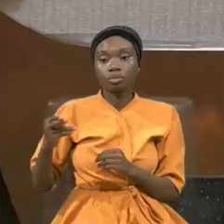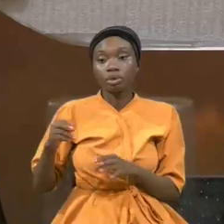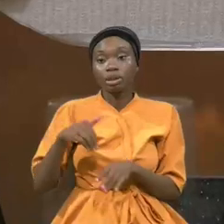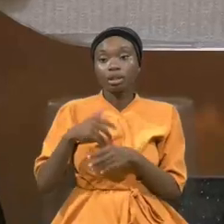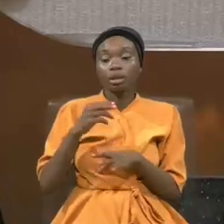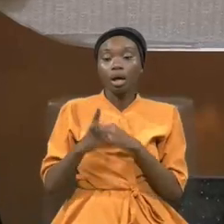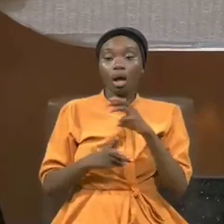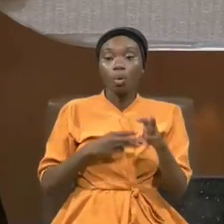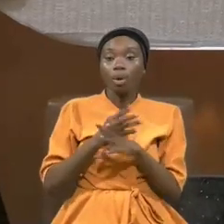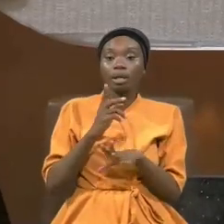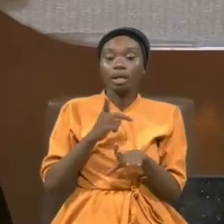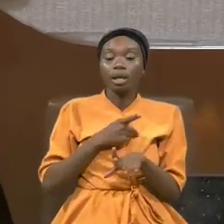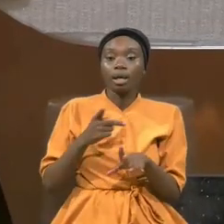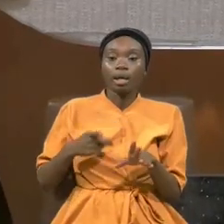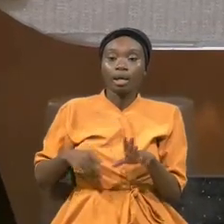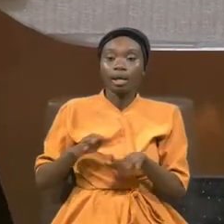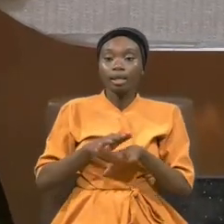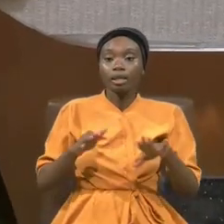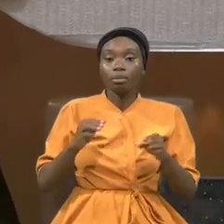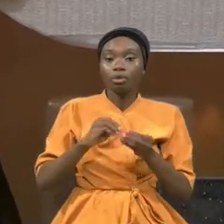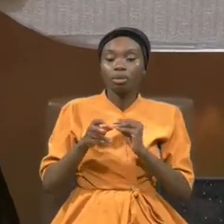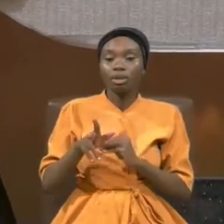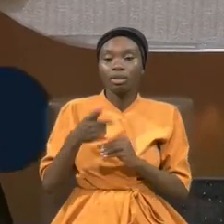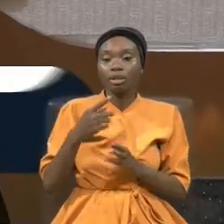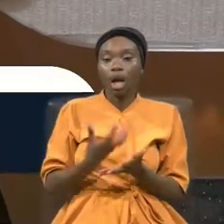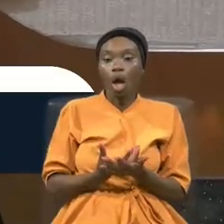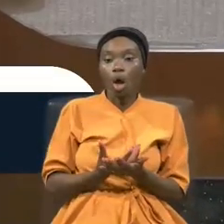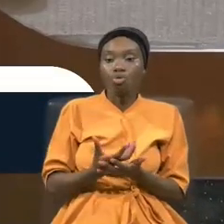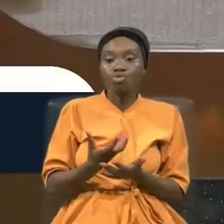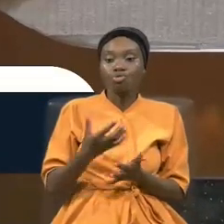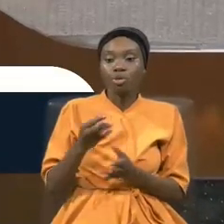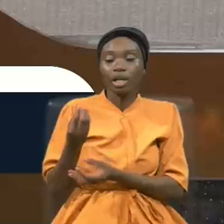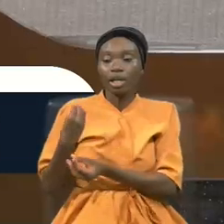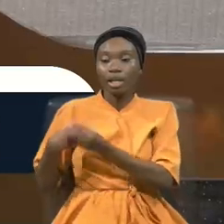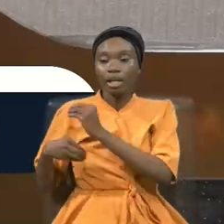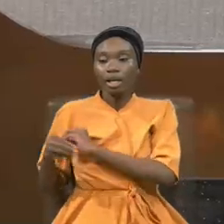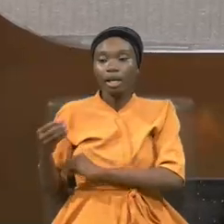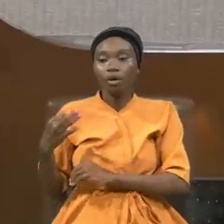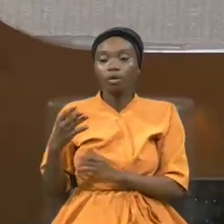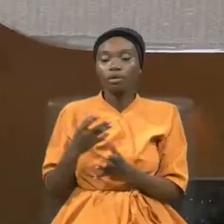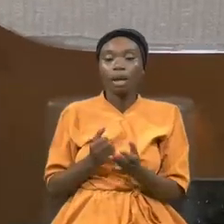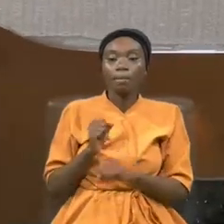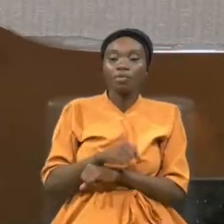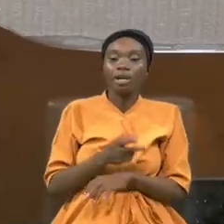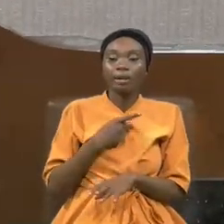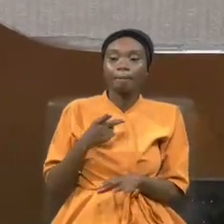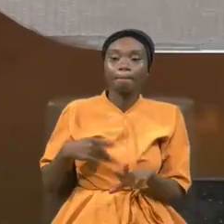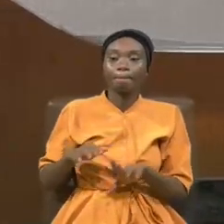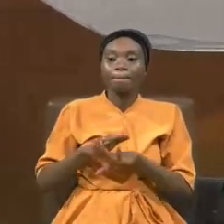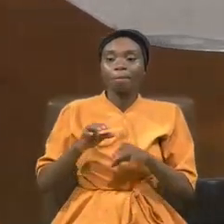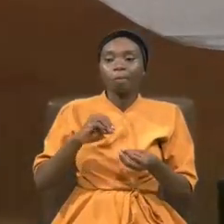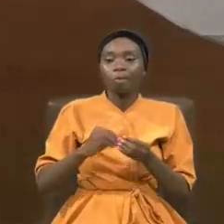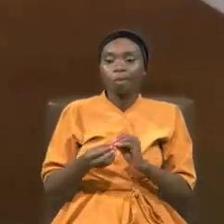C'est le royaume terrestre, mondain. Trois, les héritiers riches du royaume dominant. Première partie